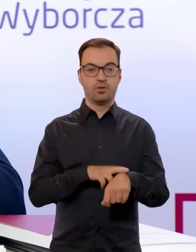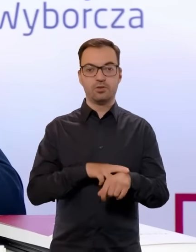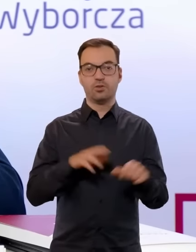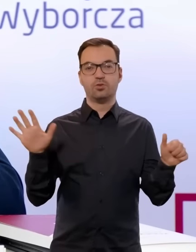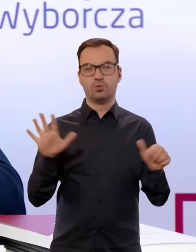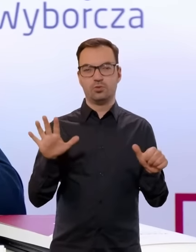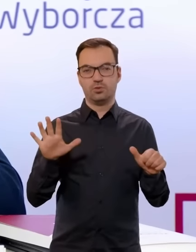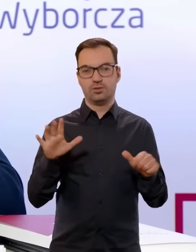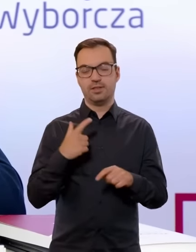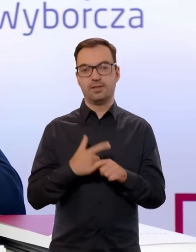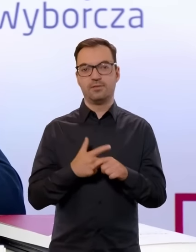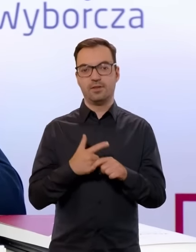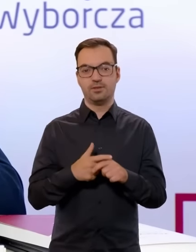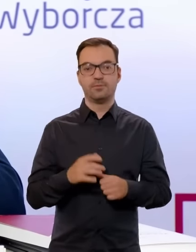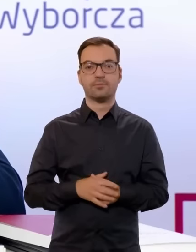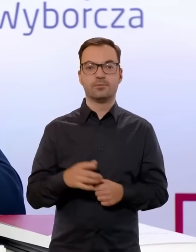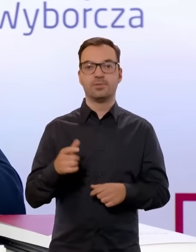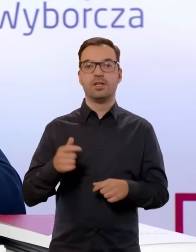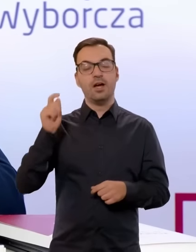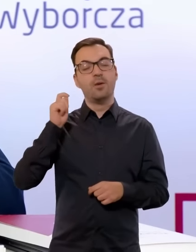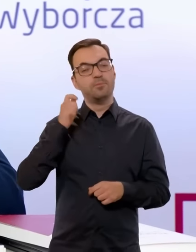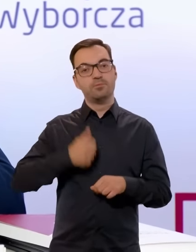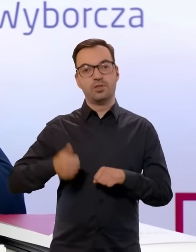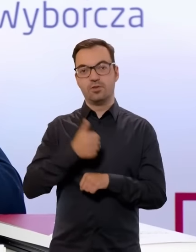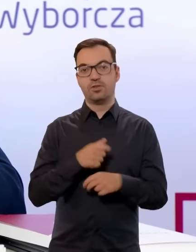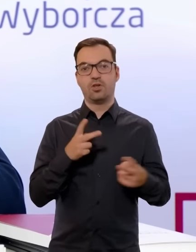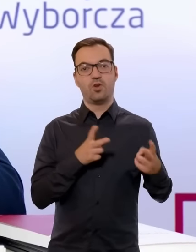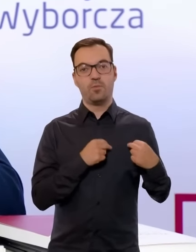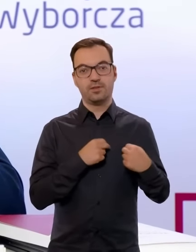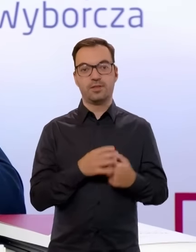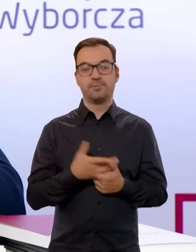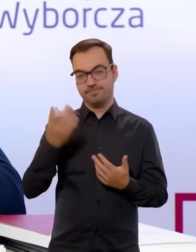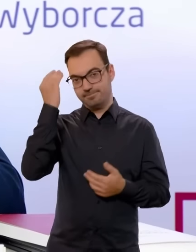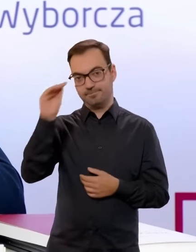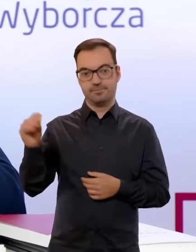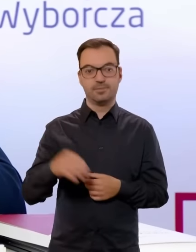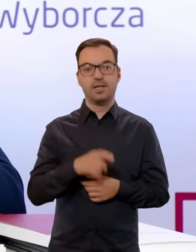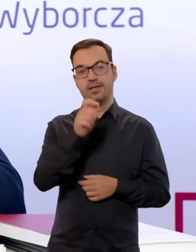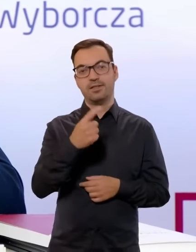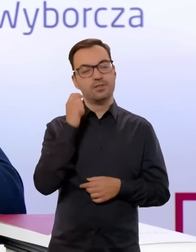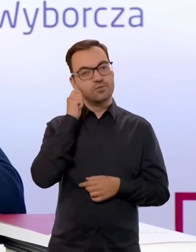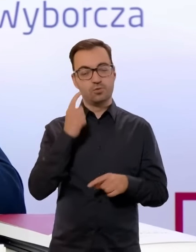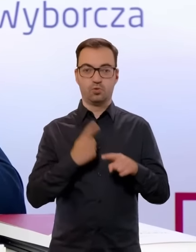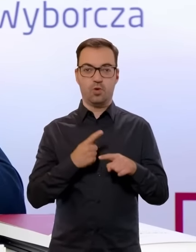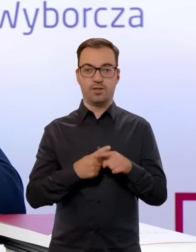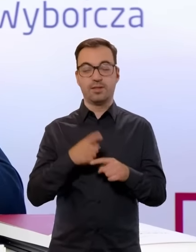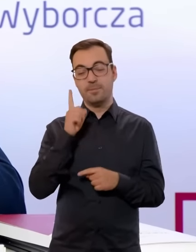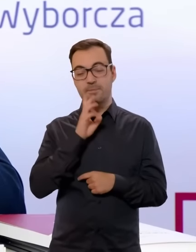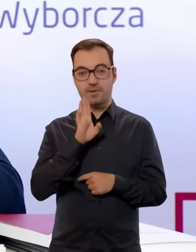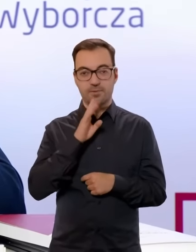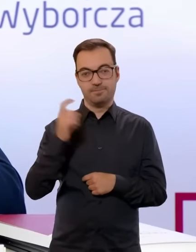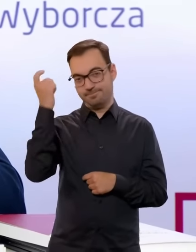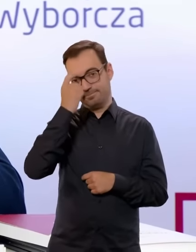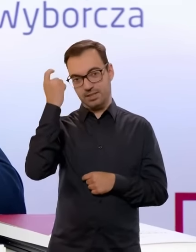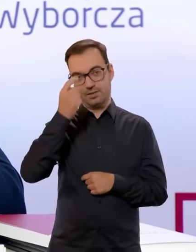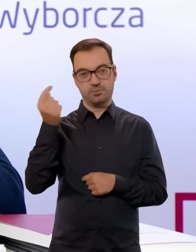godzinie 6.20 przewodnicząca komisji wyborczej powiadomiła, że jedna z członkiń komisji prawdopodobnie